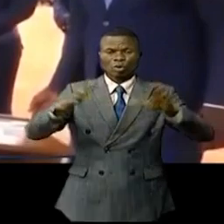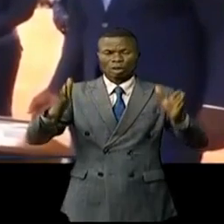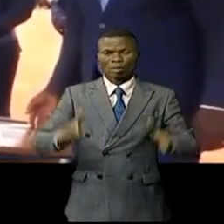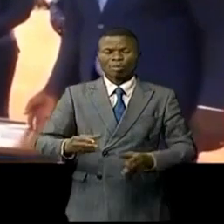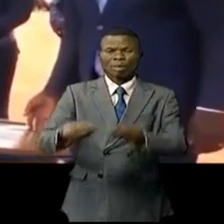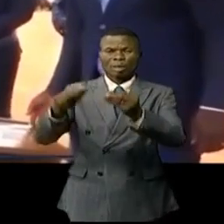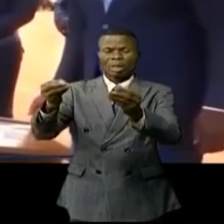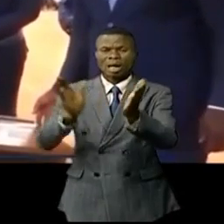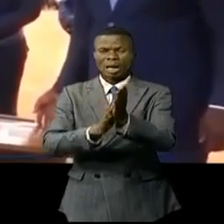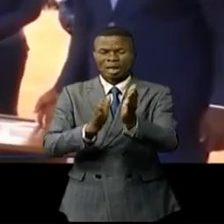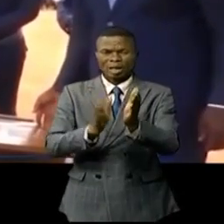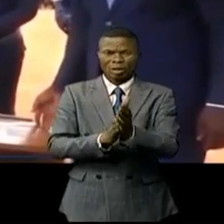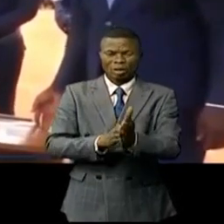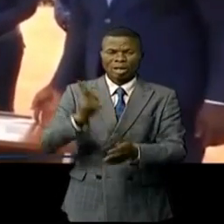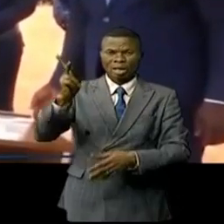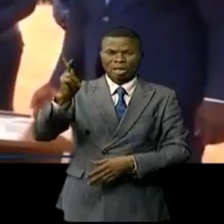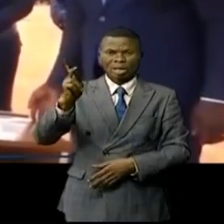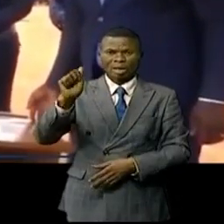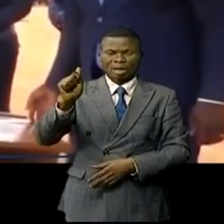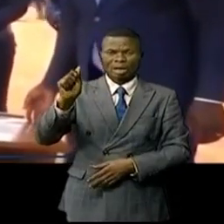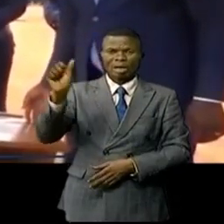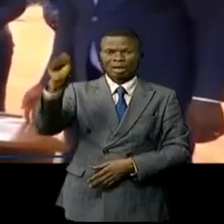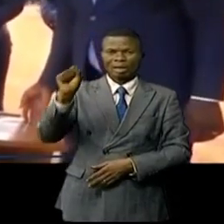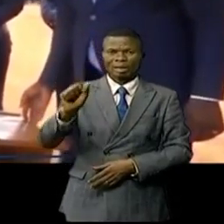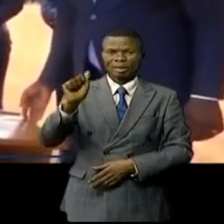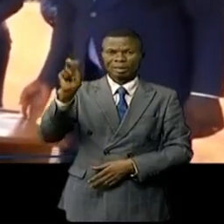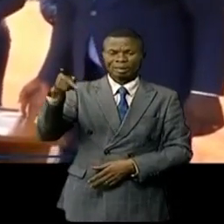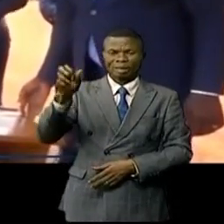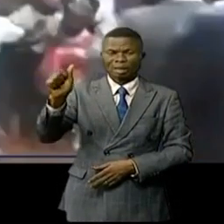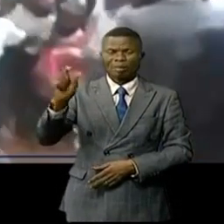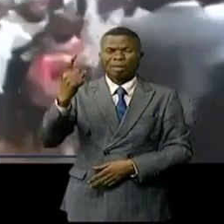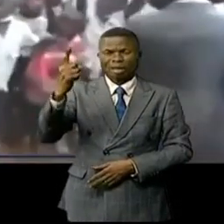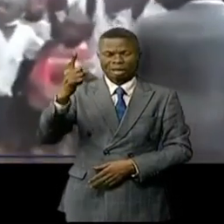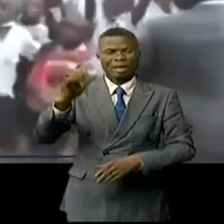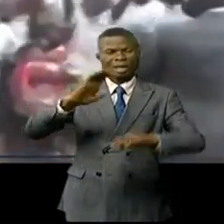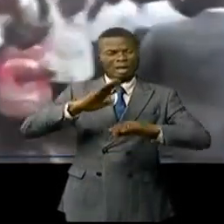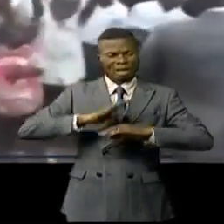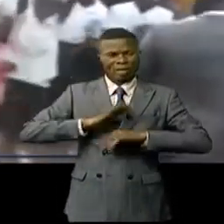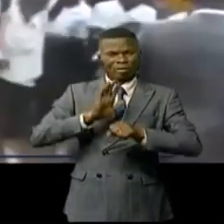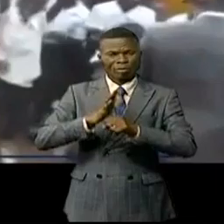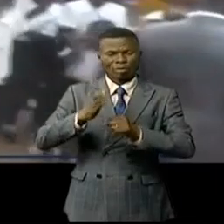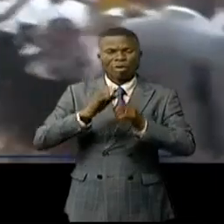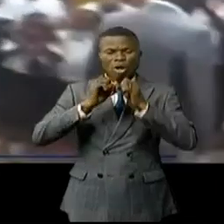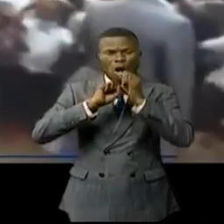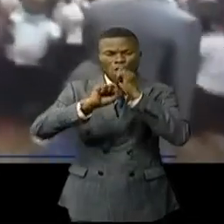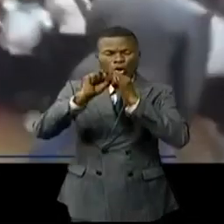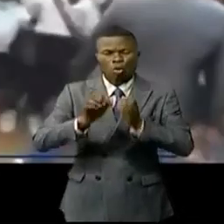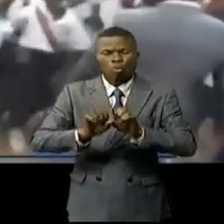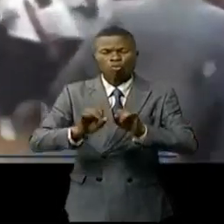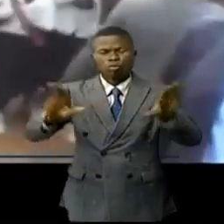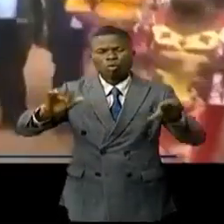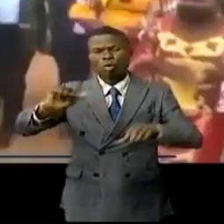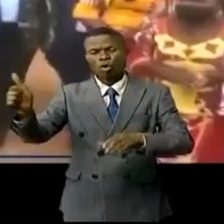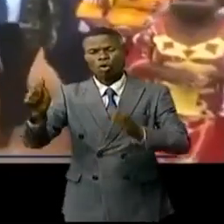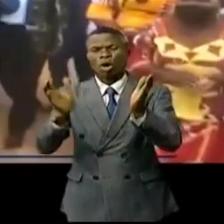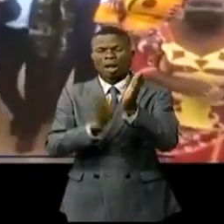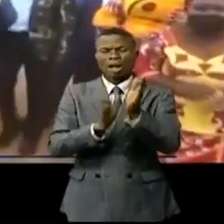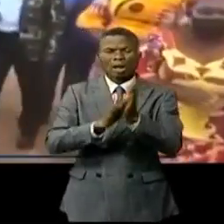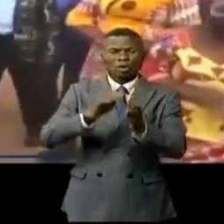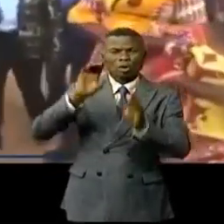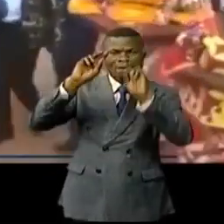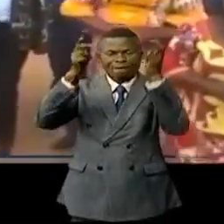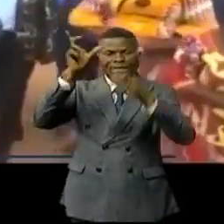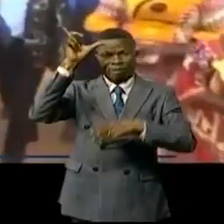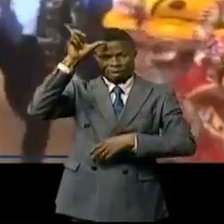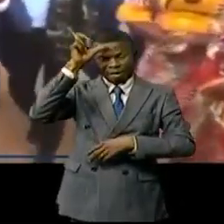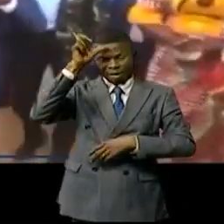de l'épée Kasapa 1 et 2 qui n'ont pas caché leur satisfaction. Cette campagne va s'étendre dans plusieurs écoles de Lubumbashi avant de